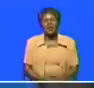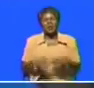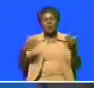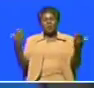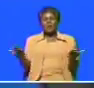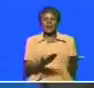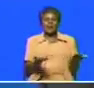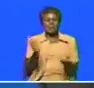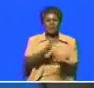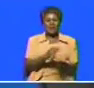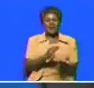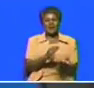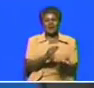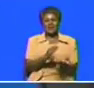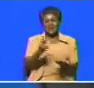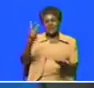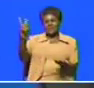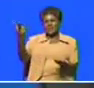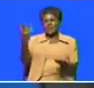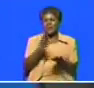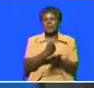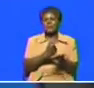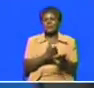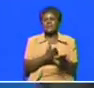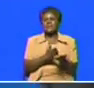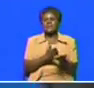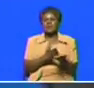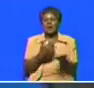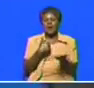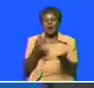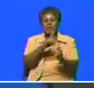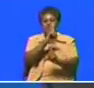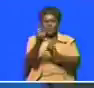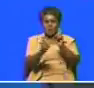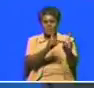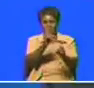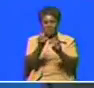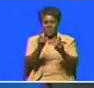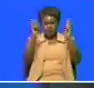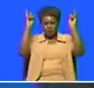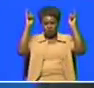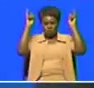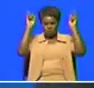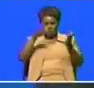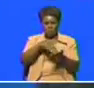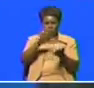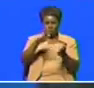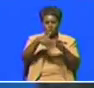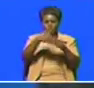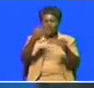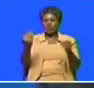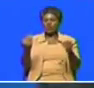Karibu tena mtazamaji kwenye sehemu yetu ya pili ambapo tutakuwa na mahojiano mtazamaji ambao ataangazia zaidi kuondolewa